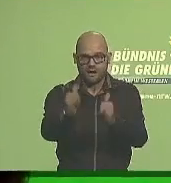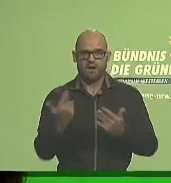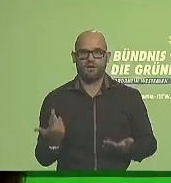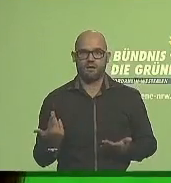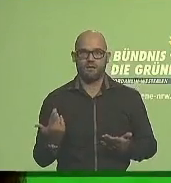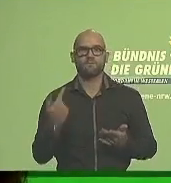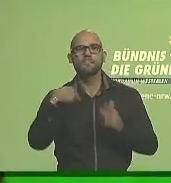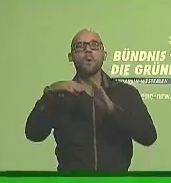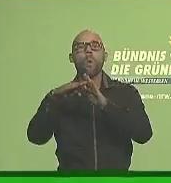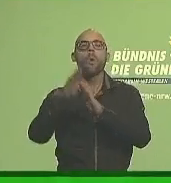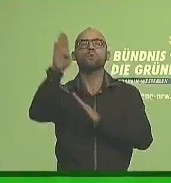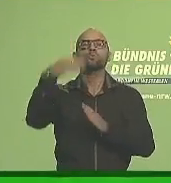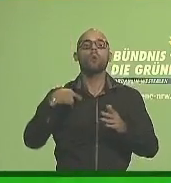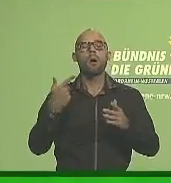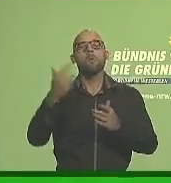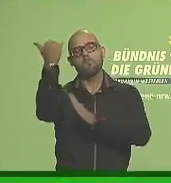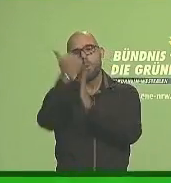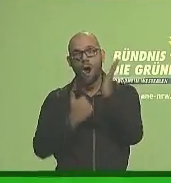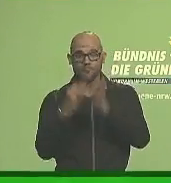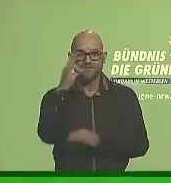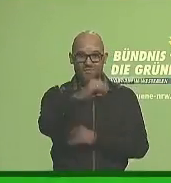für energieintensive Betriebe auflegen.